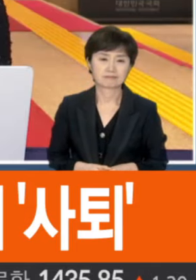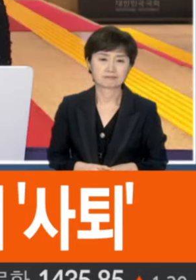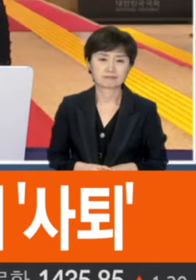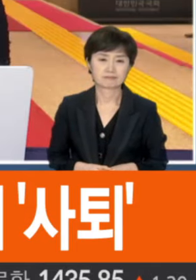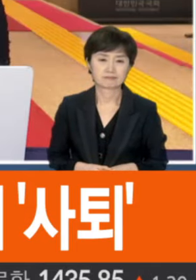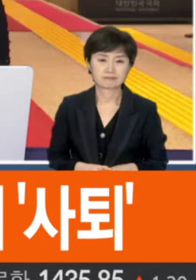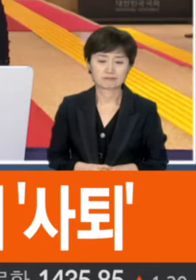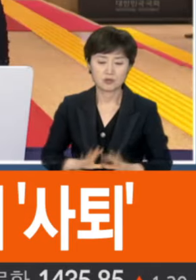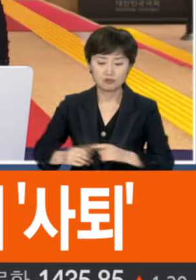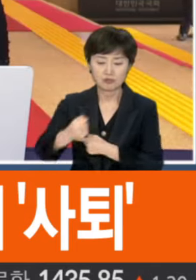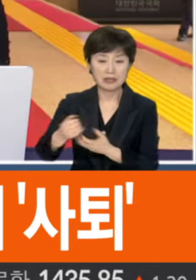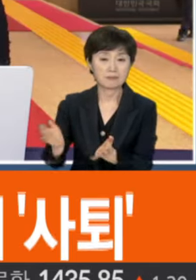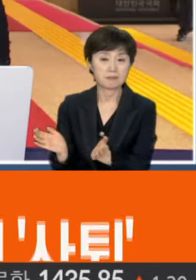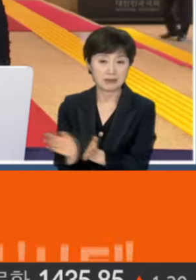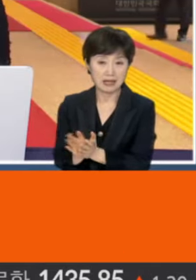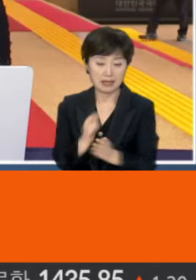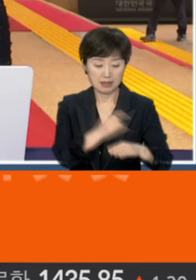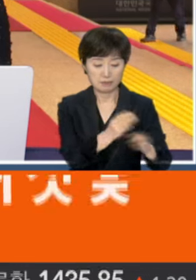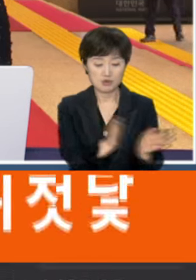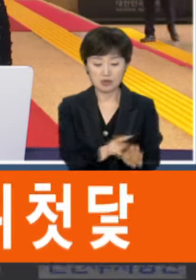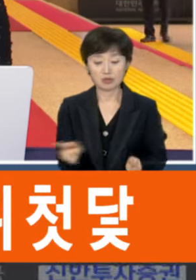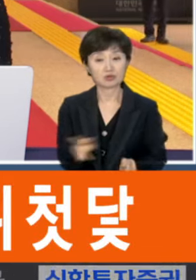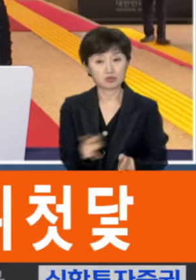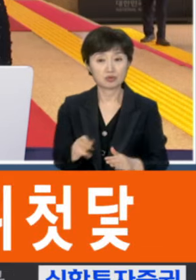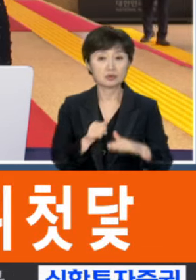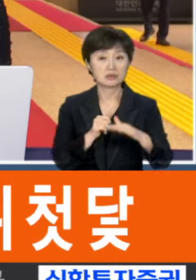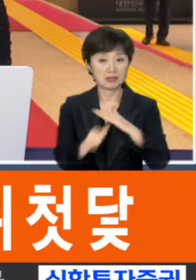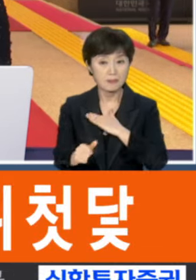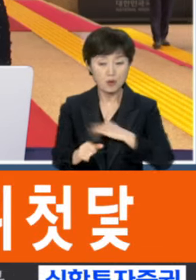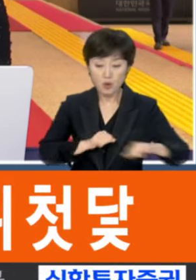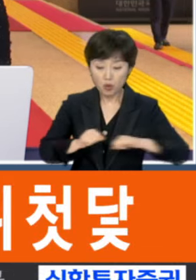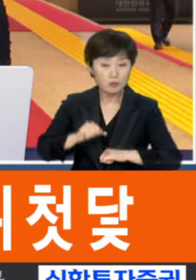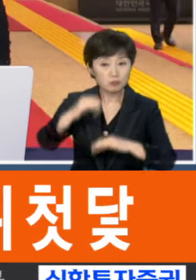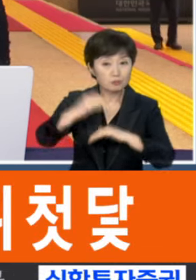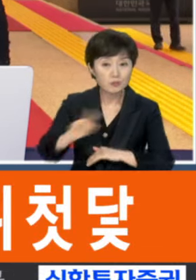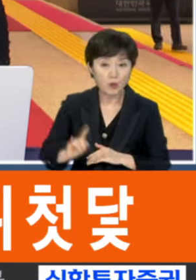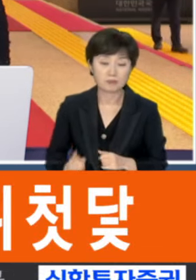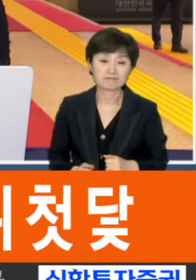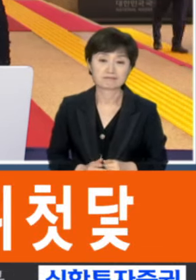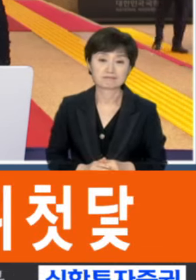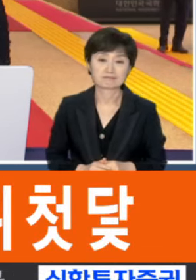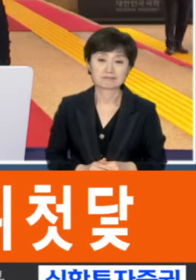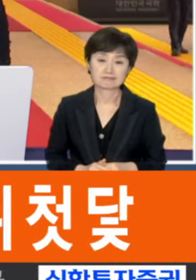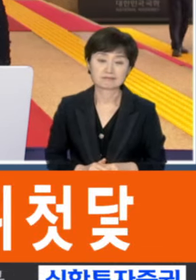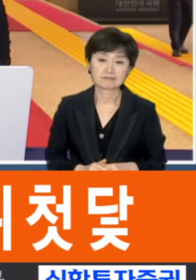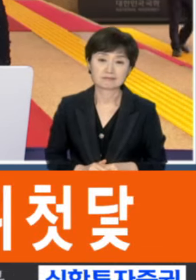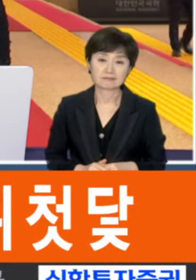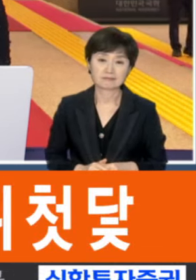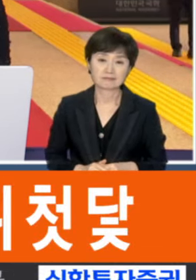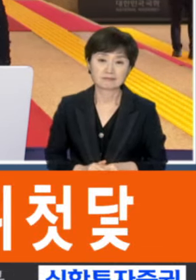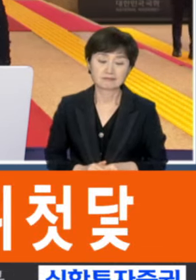네, 국민의힘과 더불어민주당 양당 대표들의 행보도 알려주시죠.